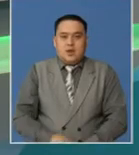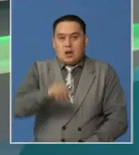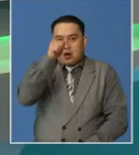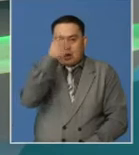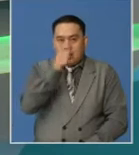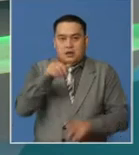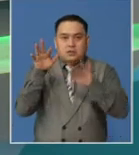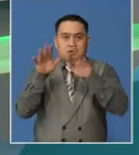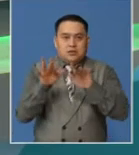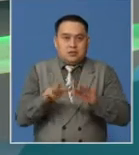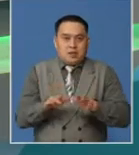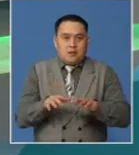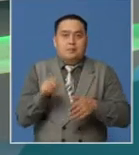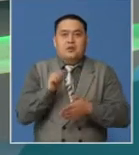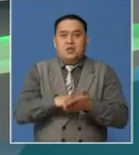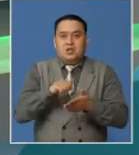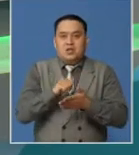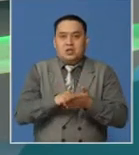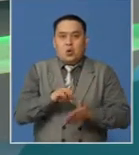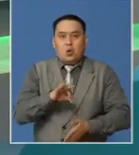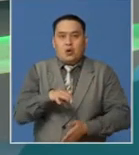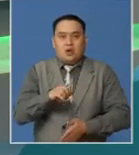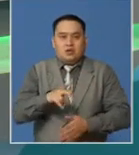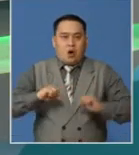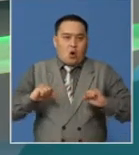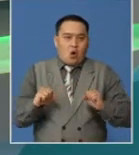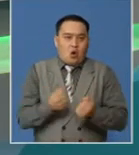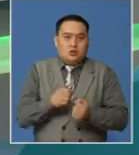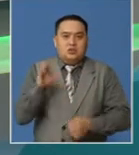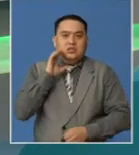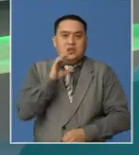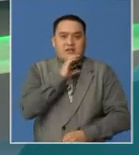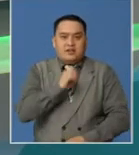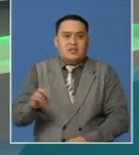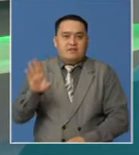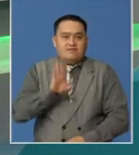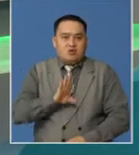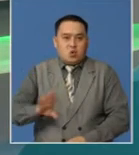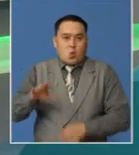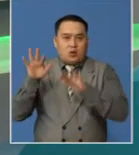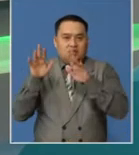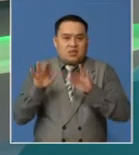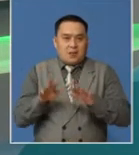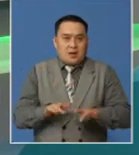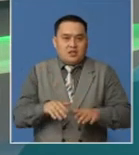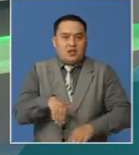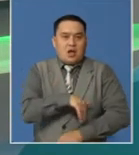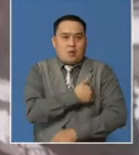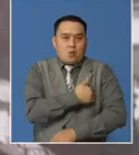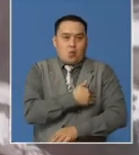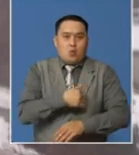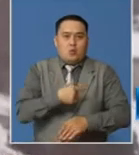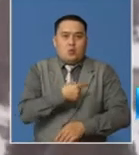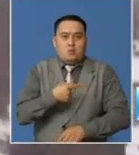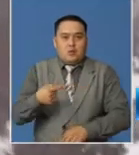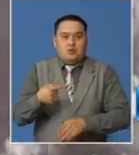Грецию засыпало снегом. Причина тому – циклон Океанис. Холодный фронт с севера Европы принес с собой обильные снегопады, а температура воздуха